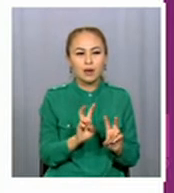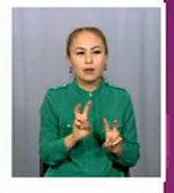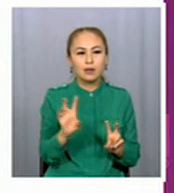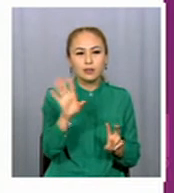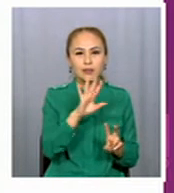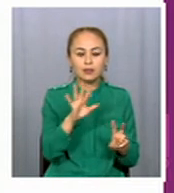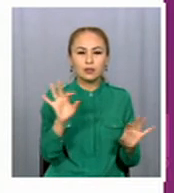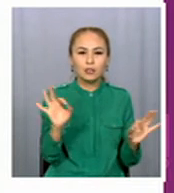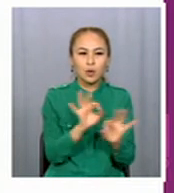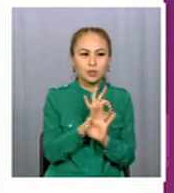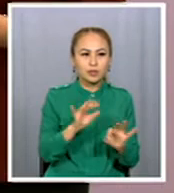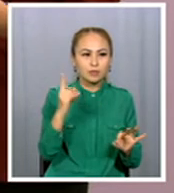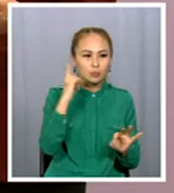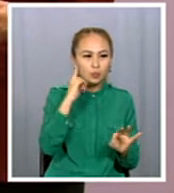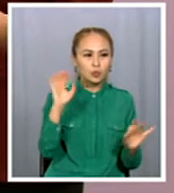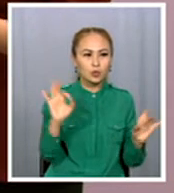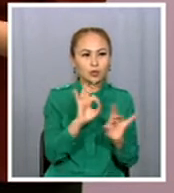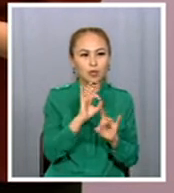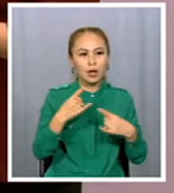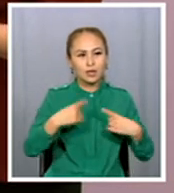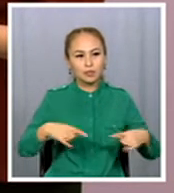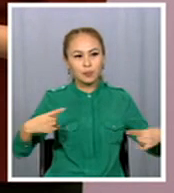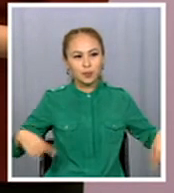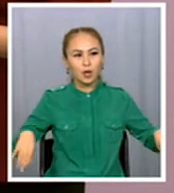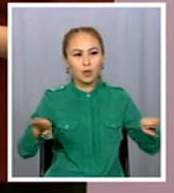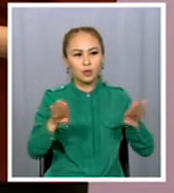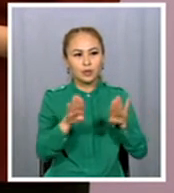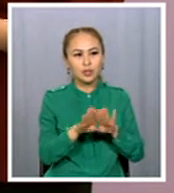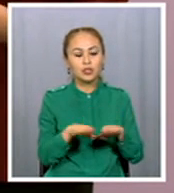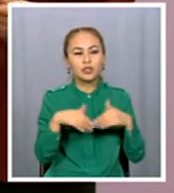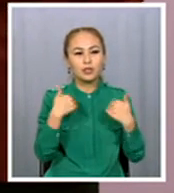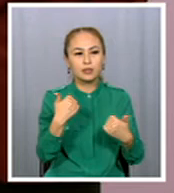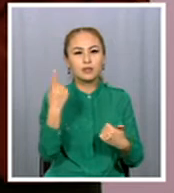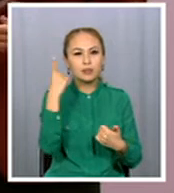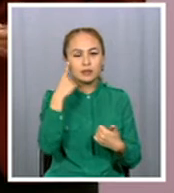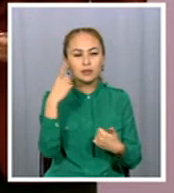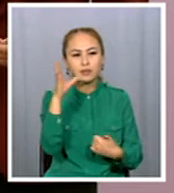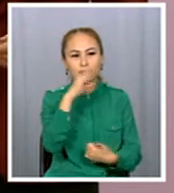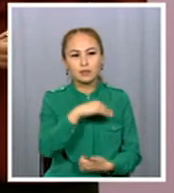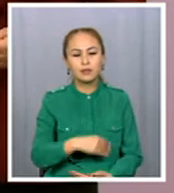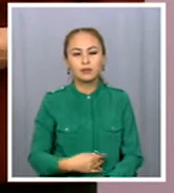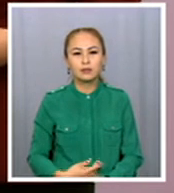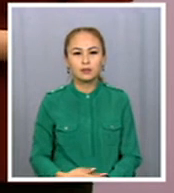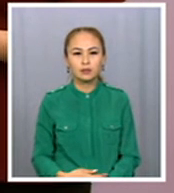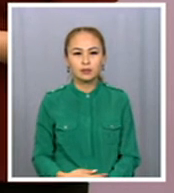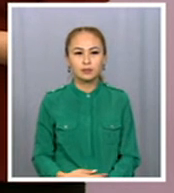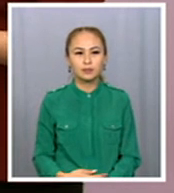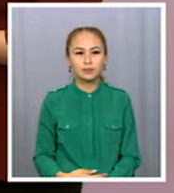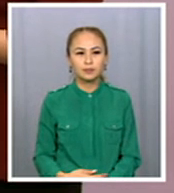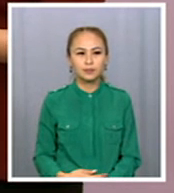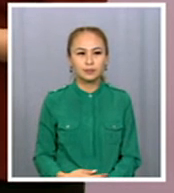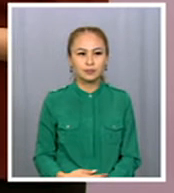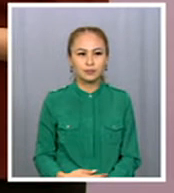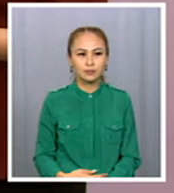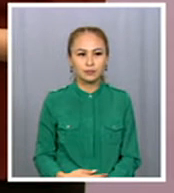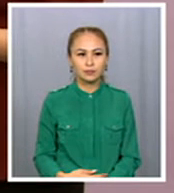да әртістердің дауысын, музыкалық аспаптардың әуенін жақсы ести алады.